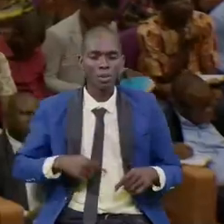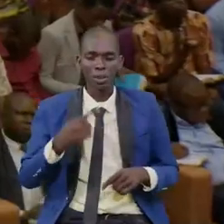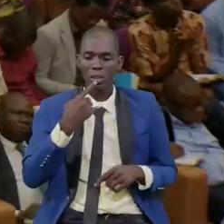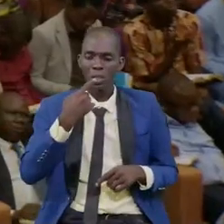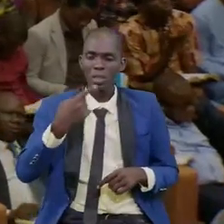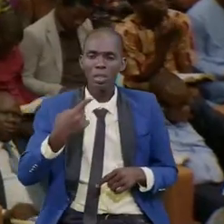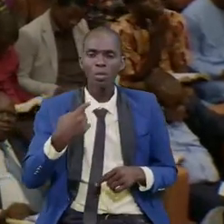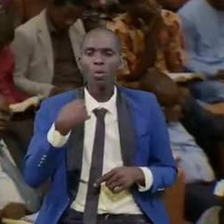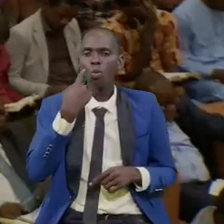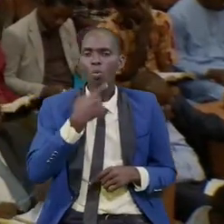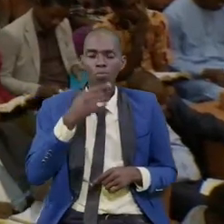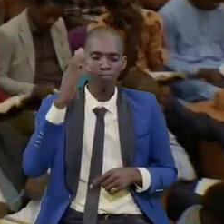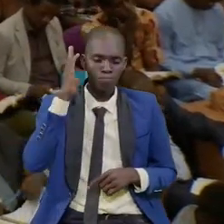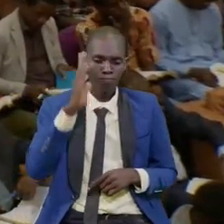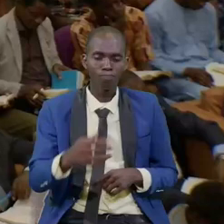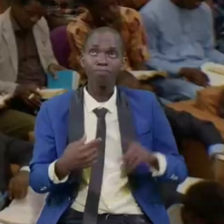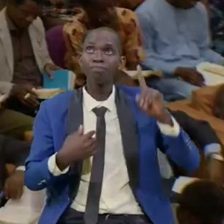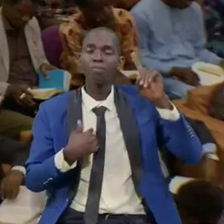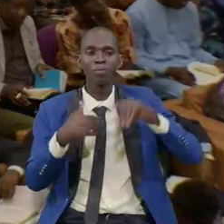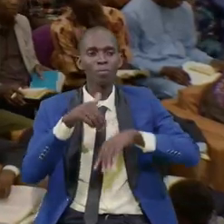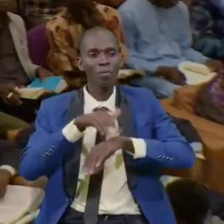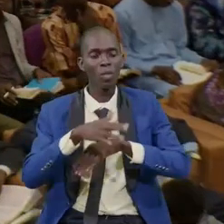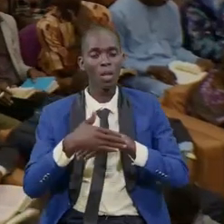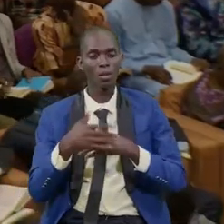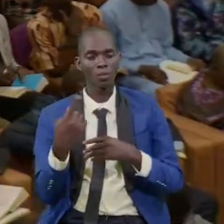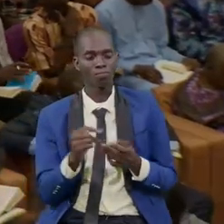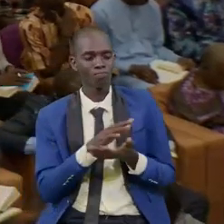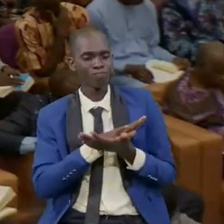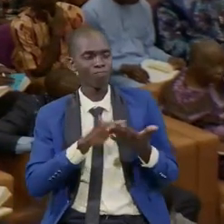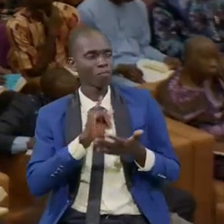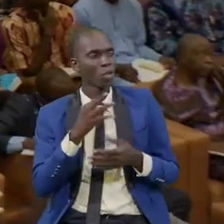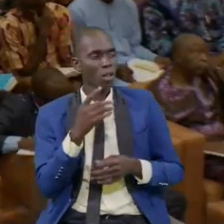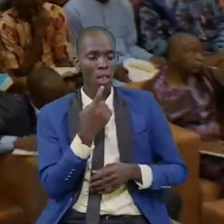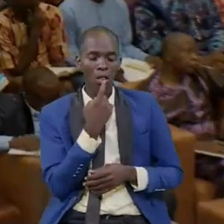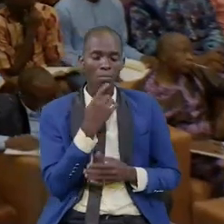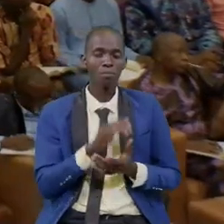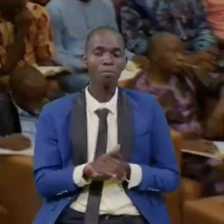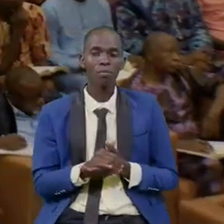disant, qui enverrai-je après la purification de la langue,